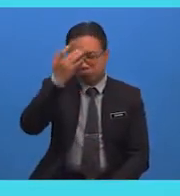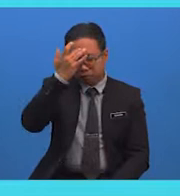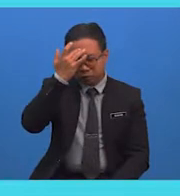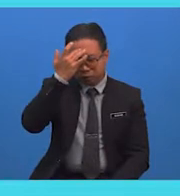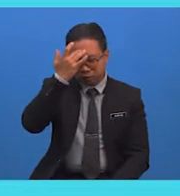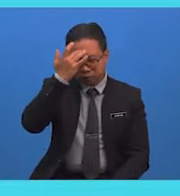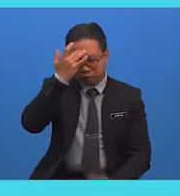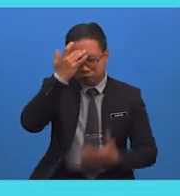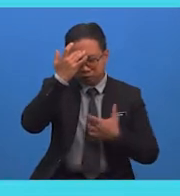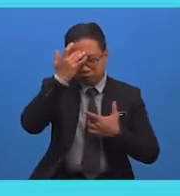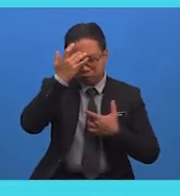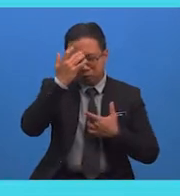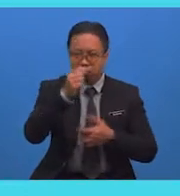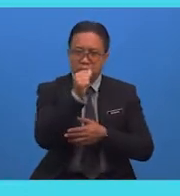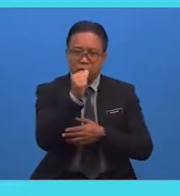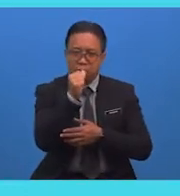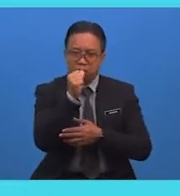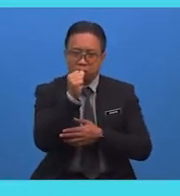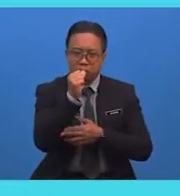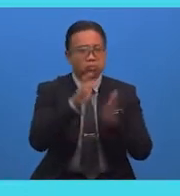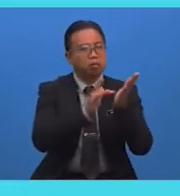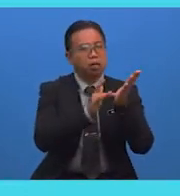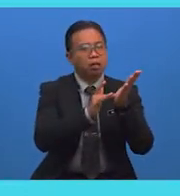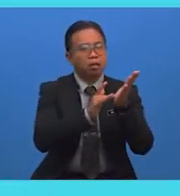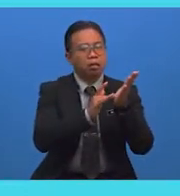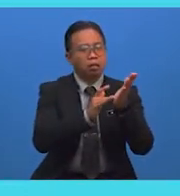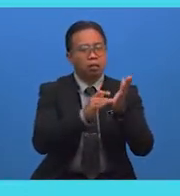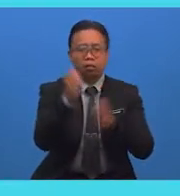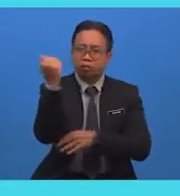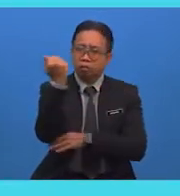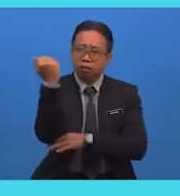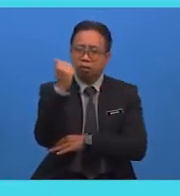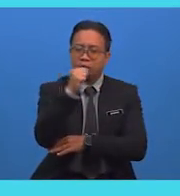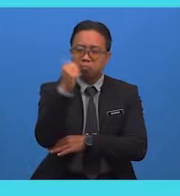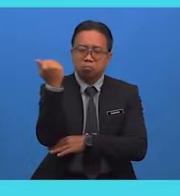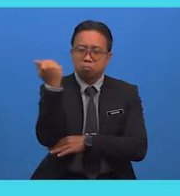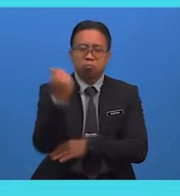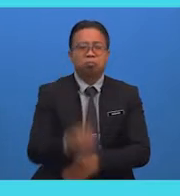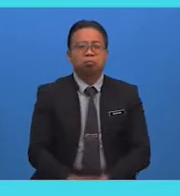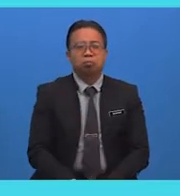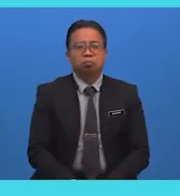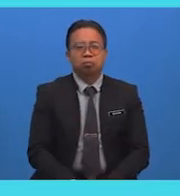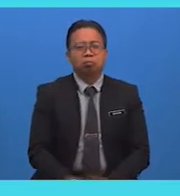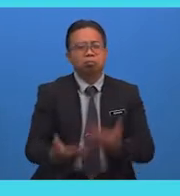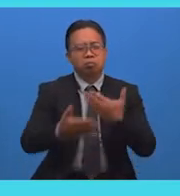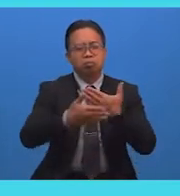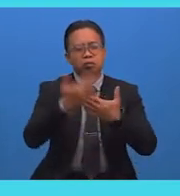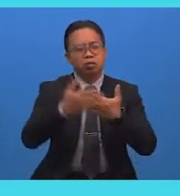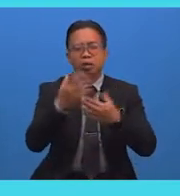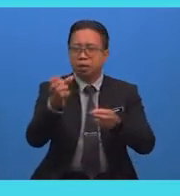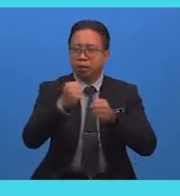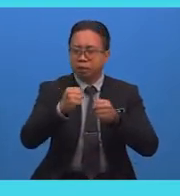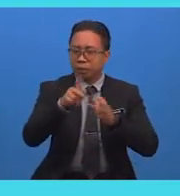itu mengambil minuman keras atau dadah. Seterusnya, golongan ini juga akan mudah mendapat